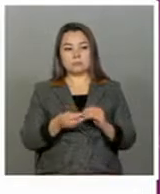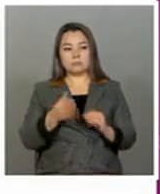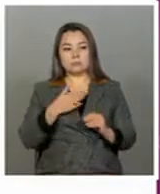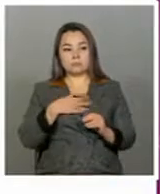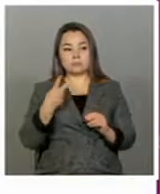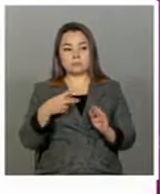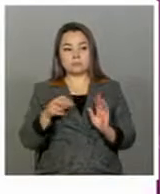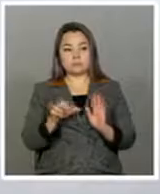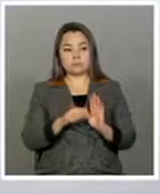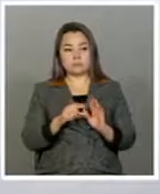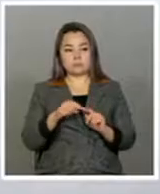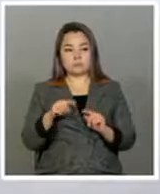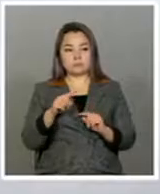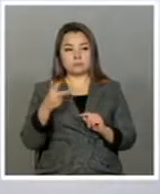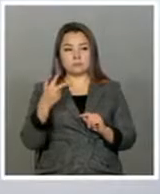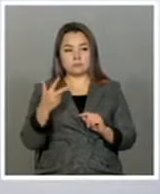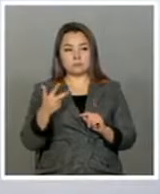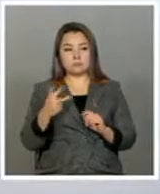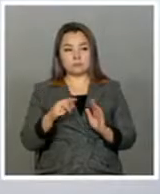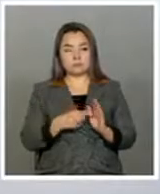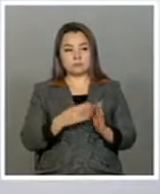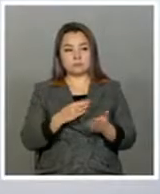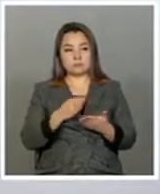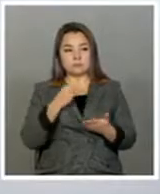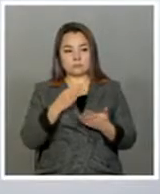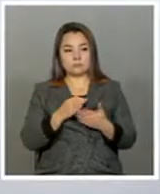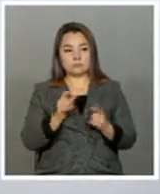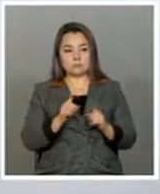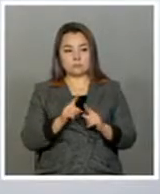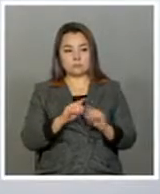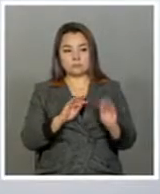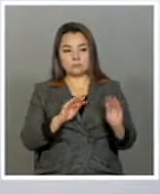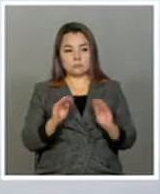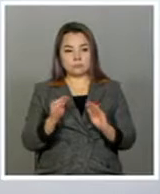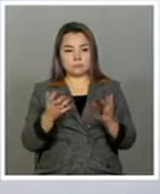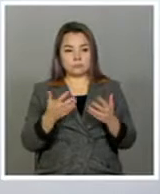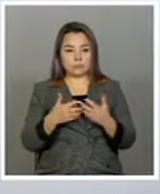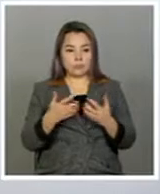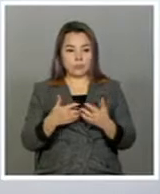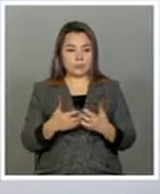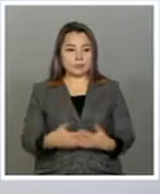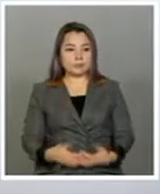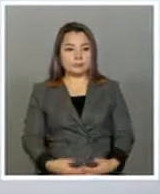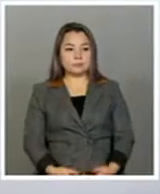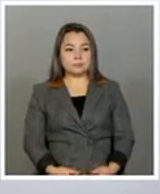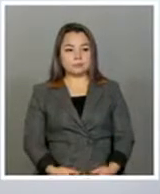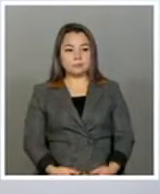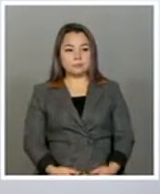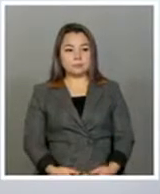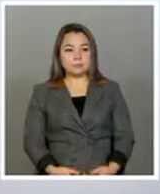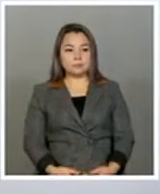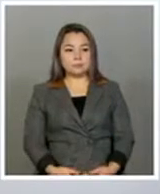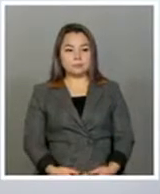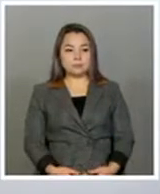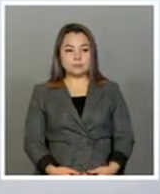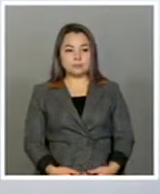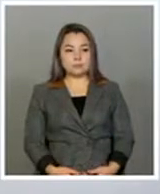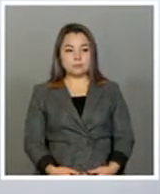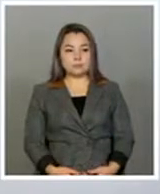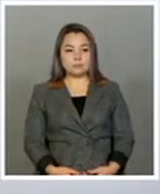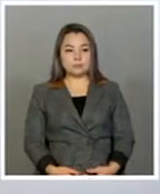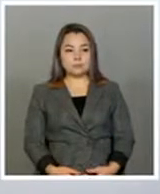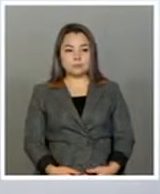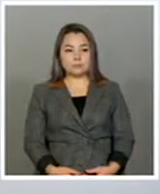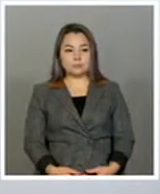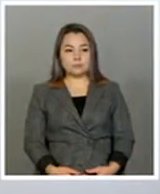26 түбірастында 3 көбейтілген түбірасты 3 қосылған 1 болды. Ал бөлімінде түбірасты 3 азайтылған 1 мен түбірасты 3 қосылған